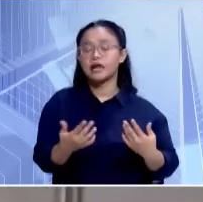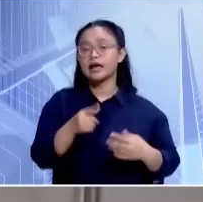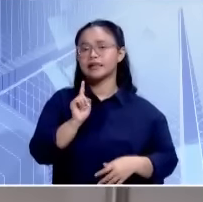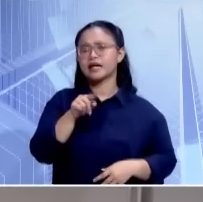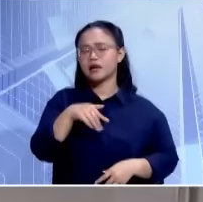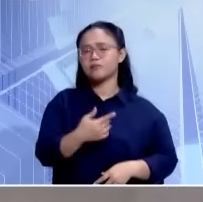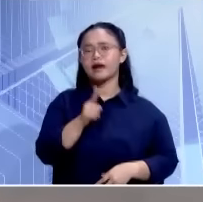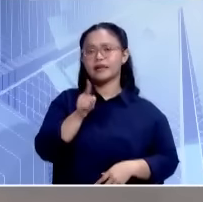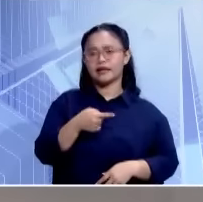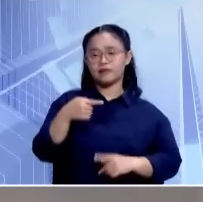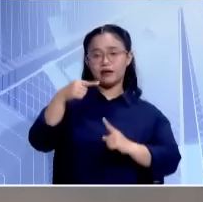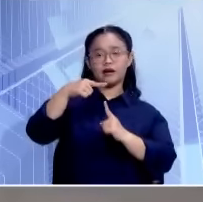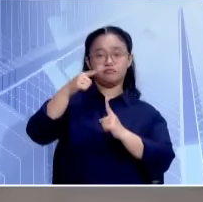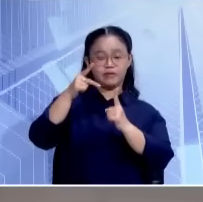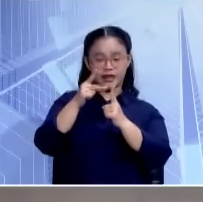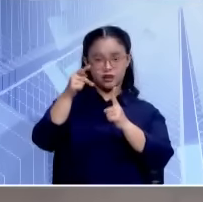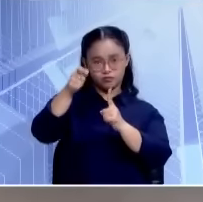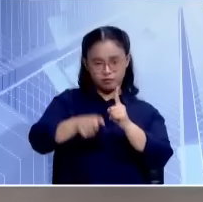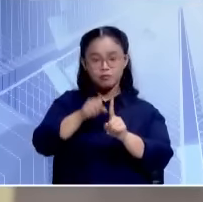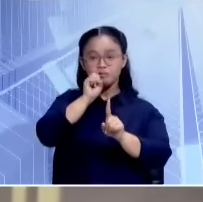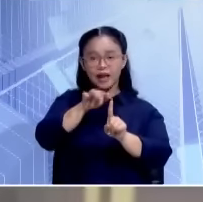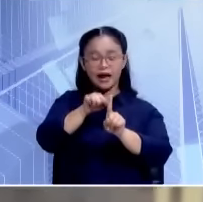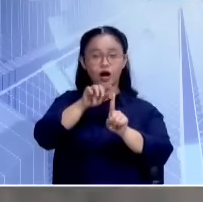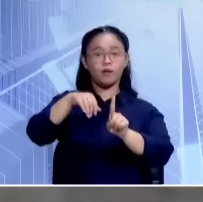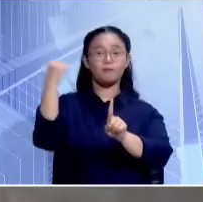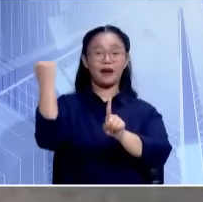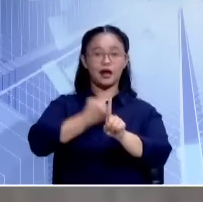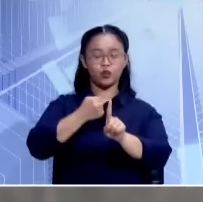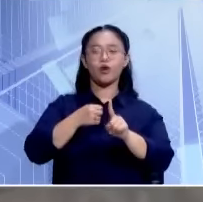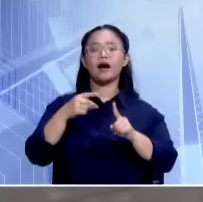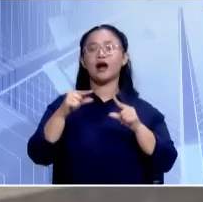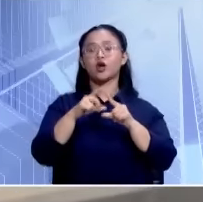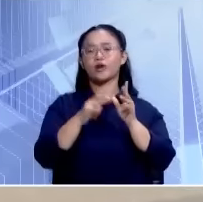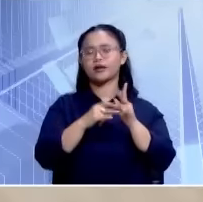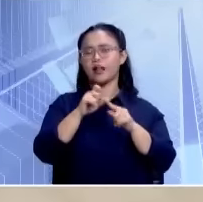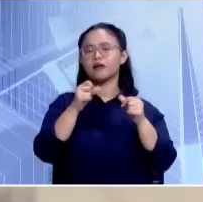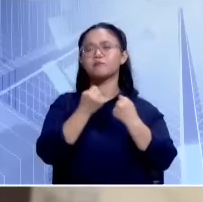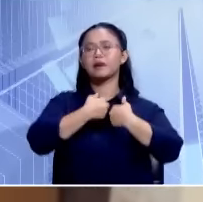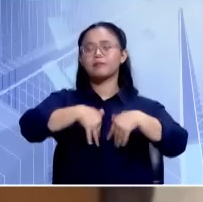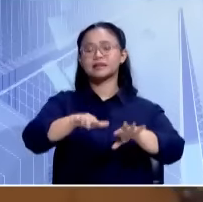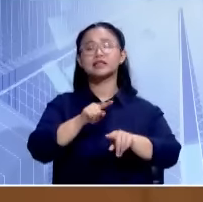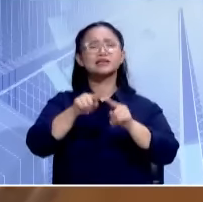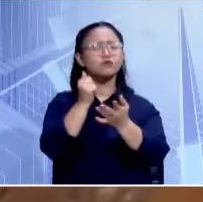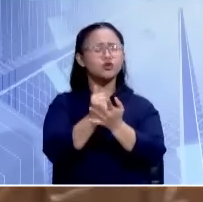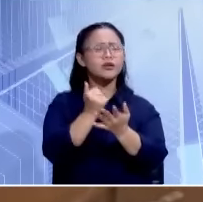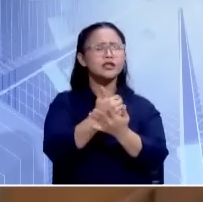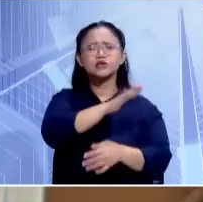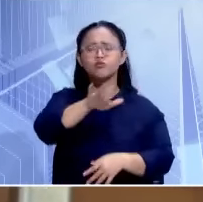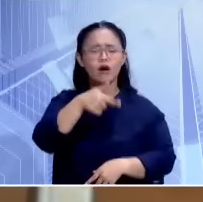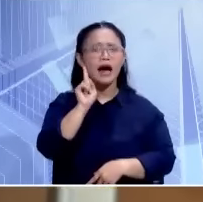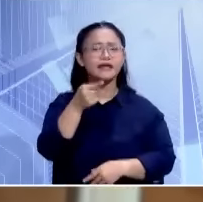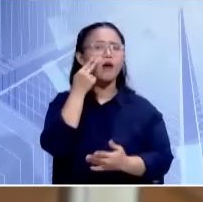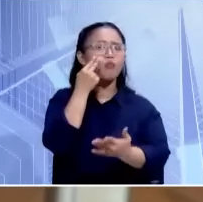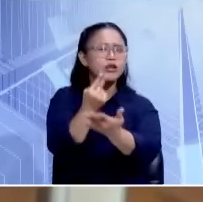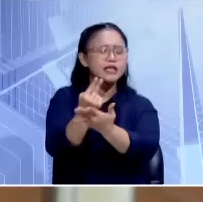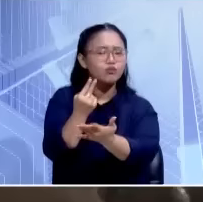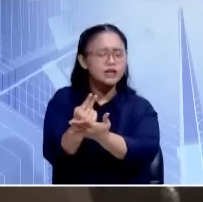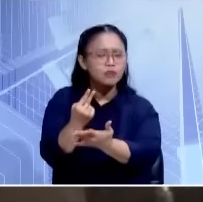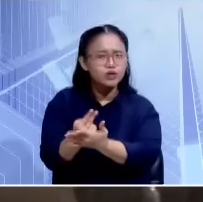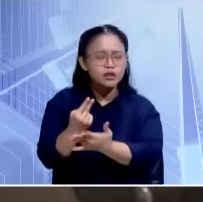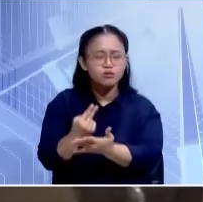Majelis Hakim Erin Tuahda Manik memvonis bebas Ronald Tanur. Meski ada bukti CCTV dan hasil visum, ia menyatakan Dini